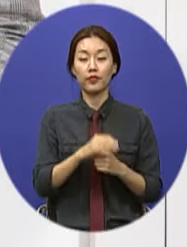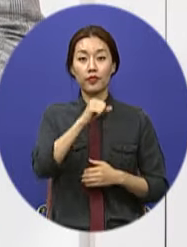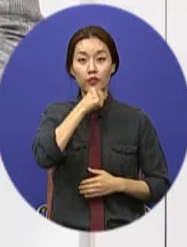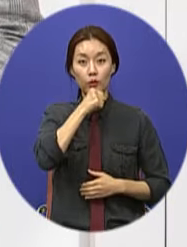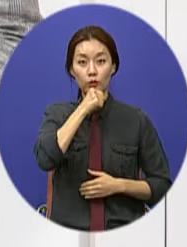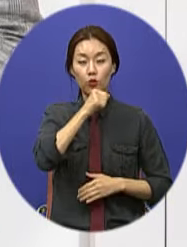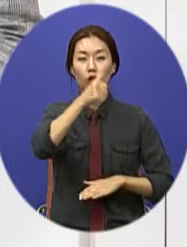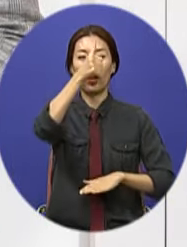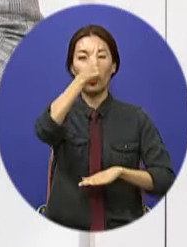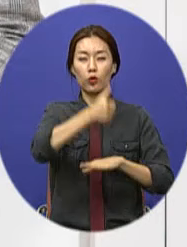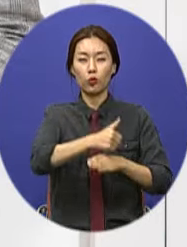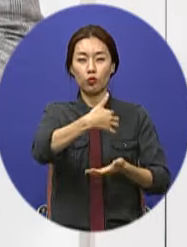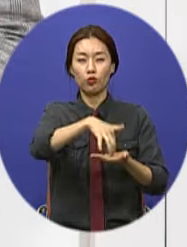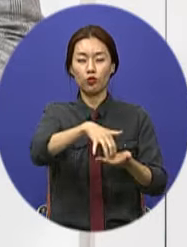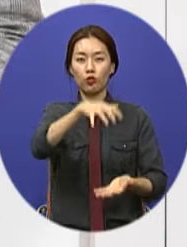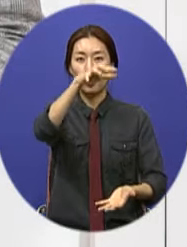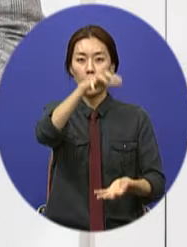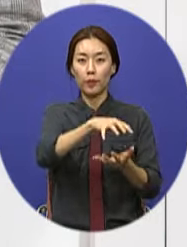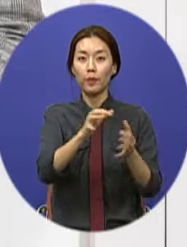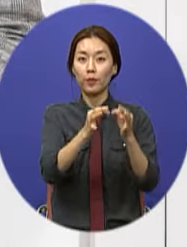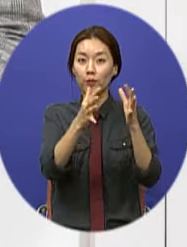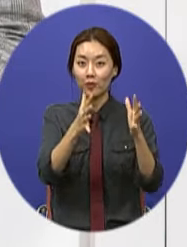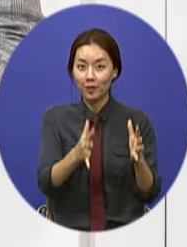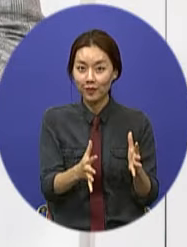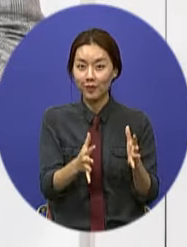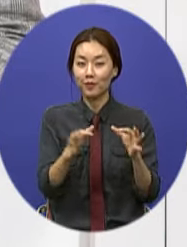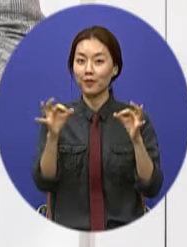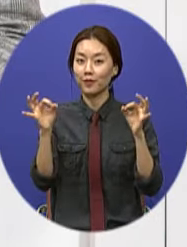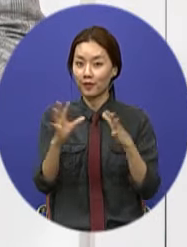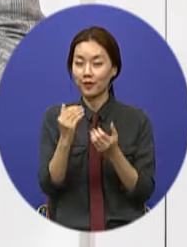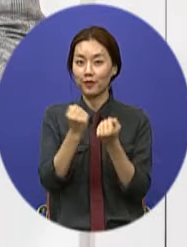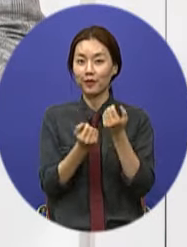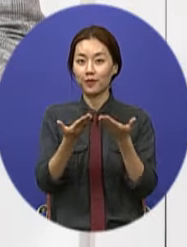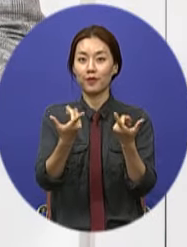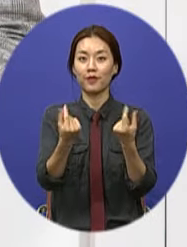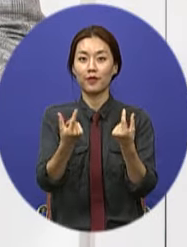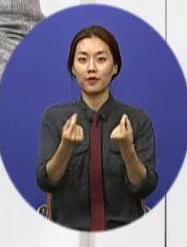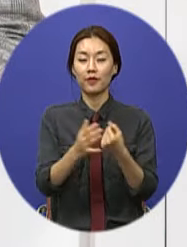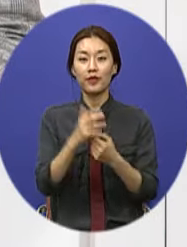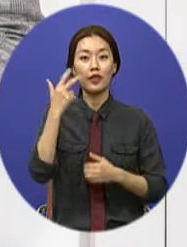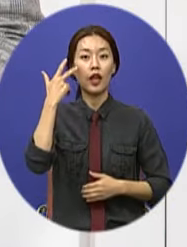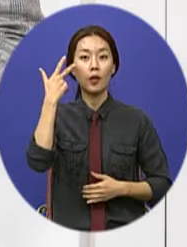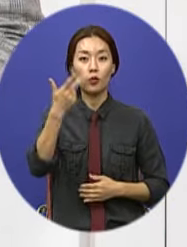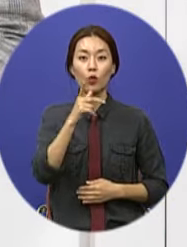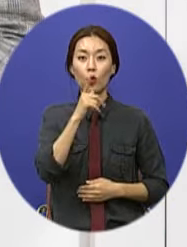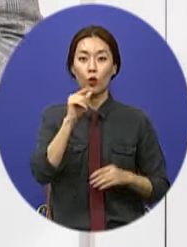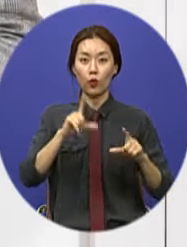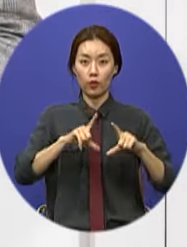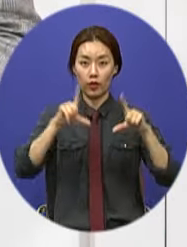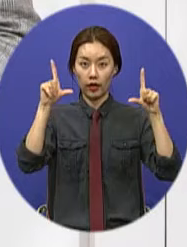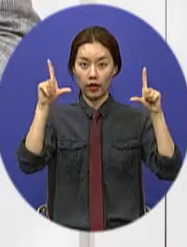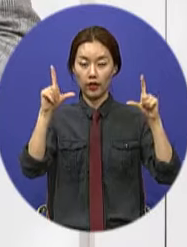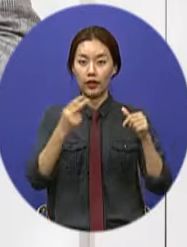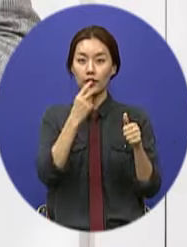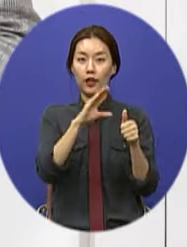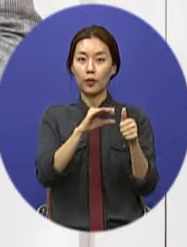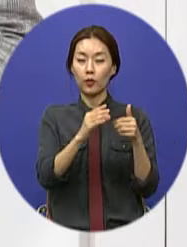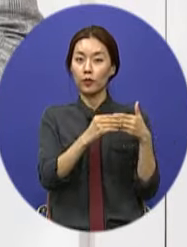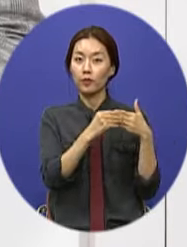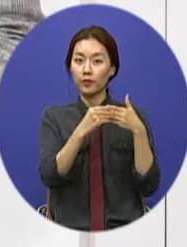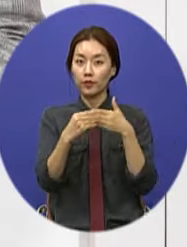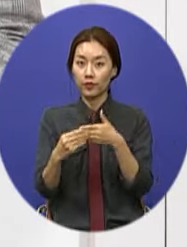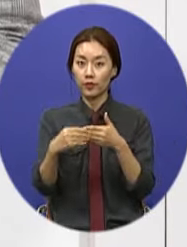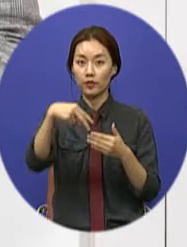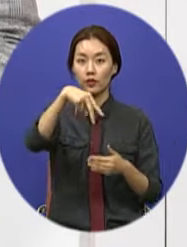점수가 최종적으로 집계가 되는 동안에 네. 저희는 말씀드렸던 바와 같이 다음 주 월요일날 네. 네, 생방송 진행하시는